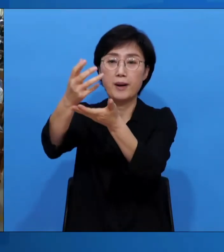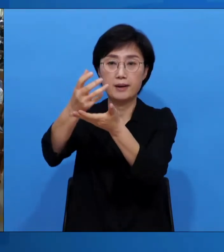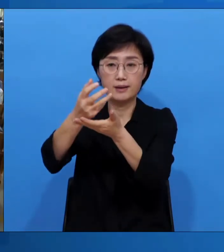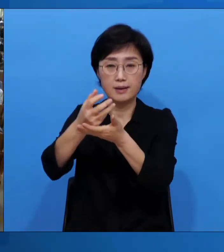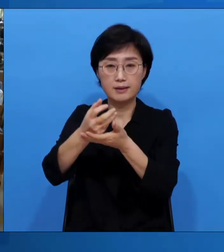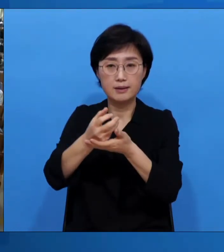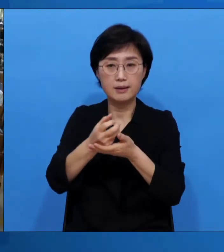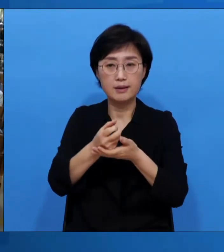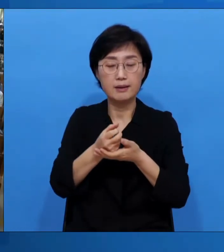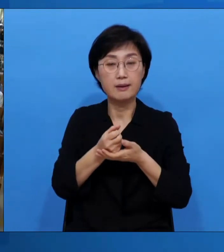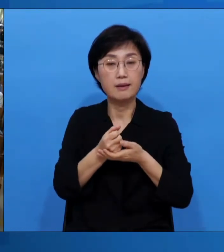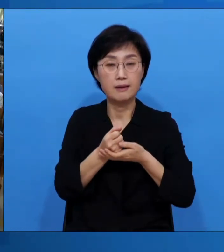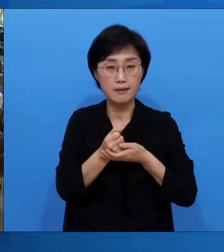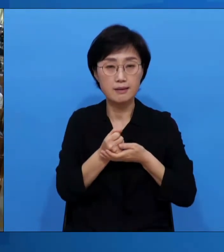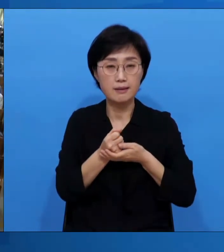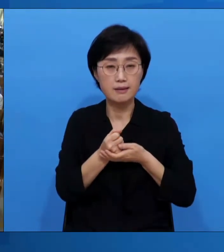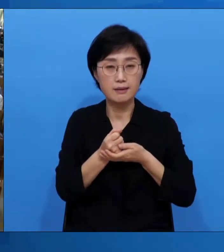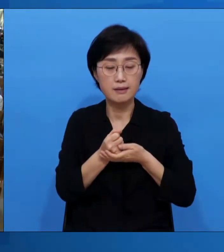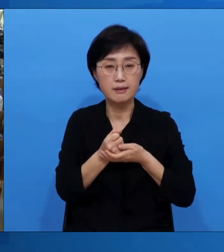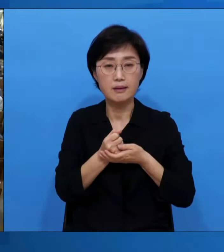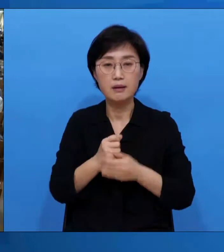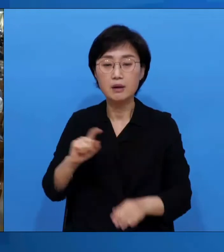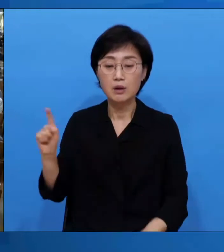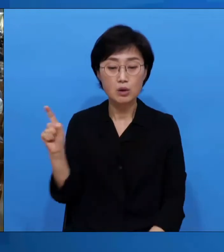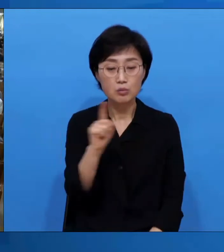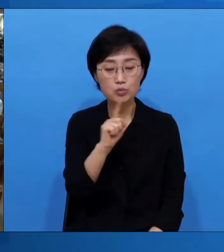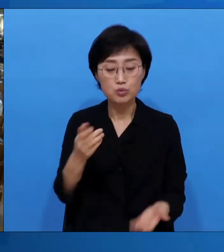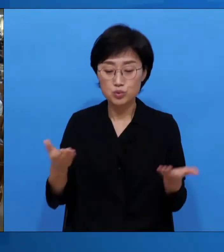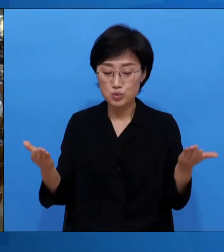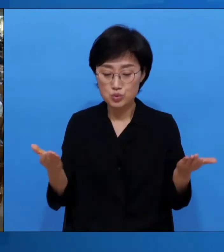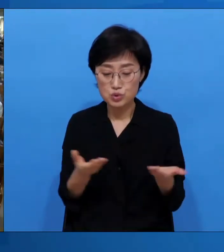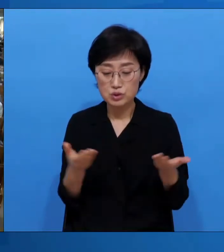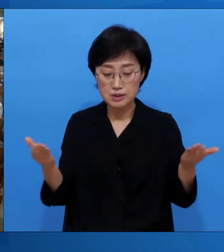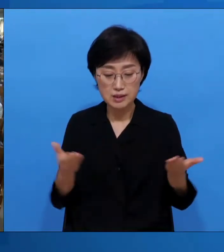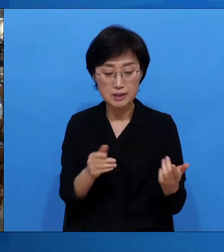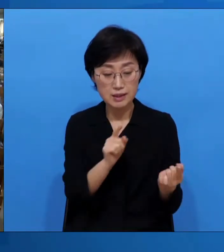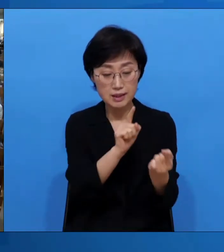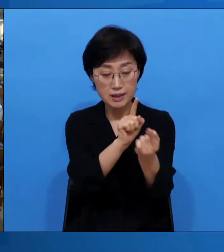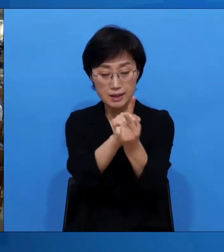위로 받겠네